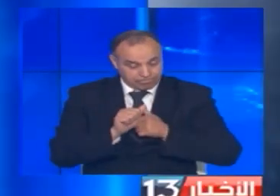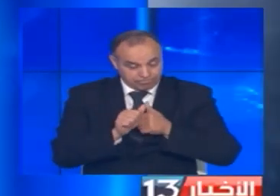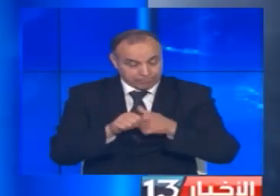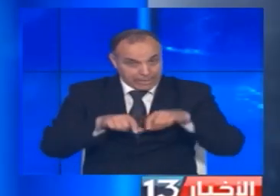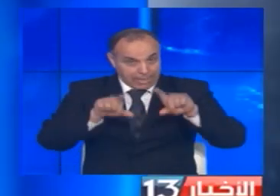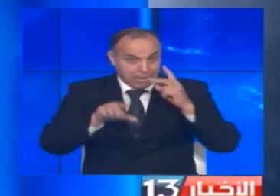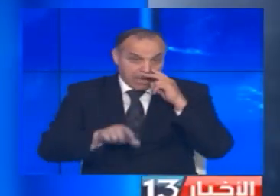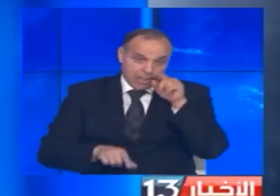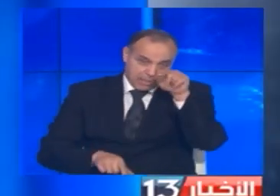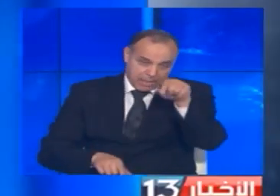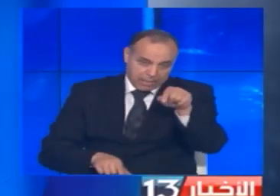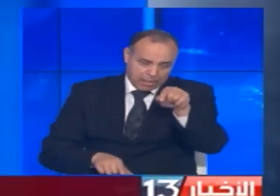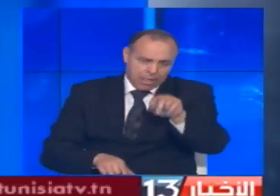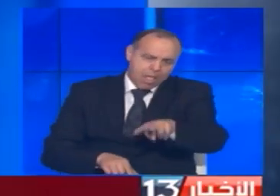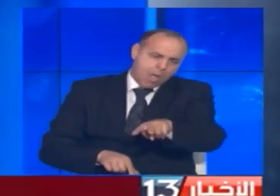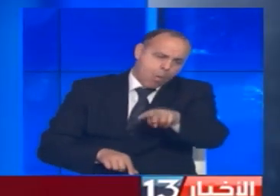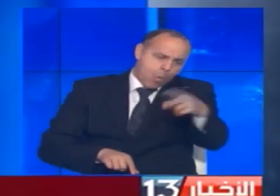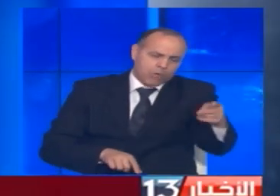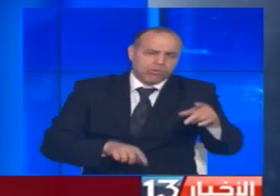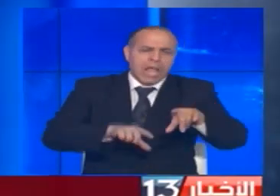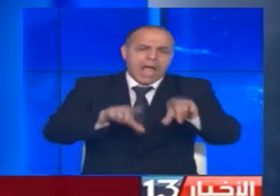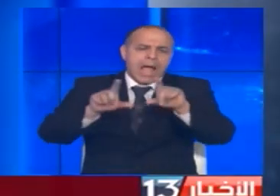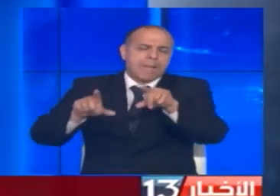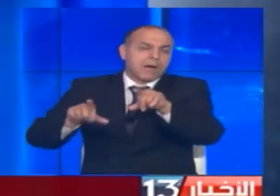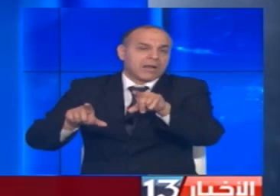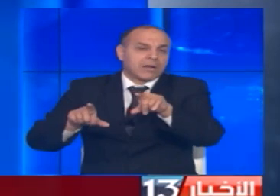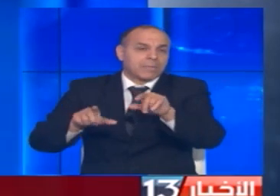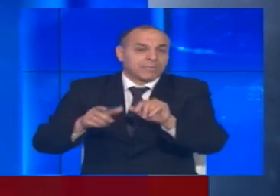وبإمكانكم مشاهدينا متابعة هذه النشرة